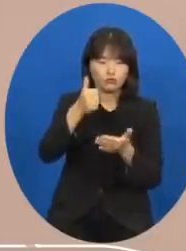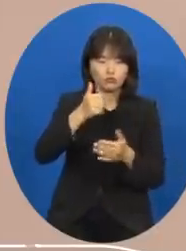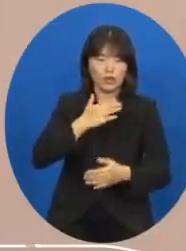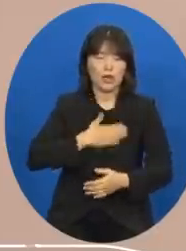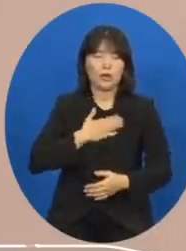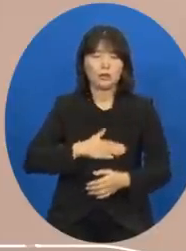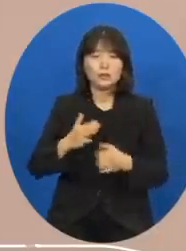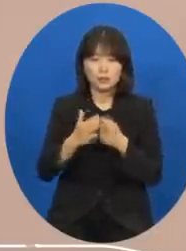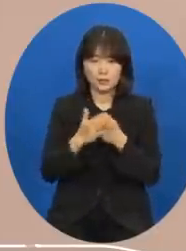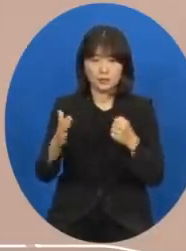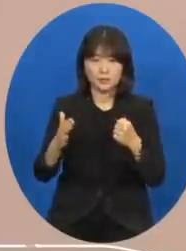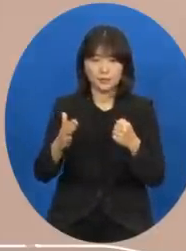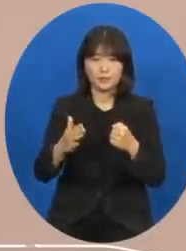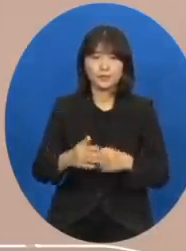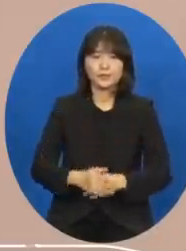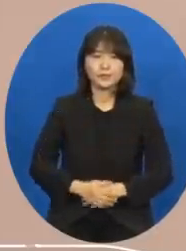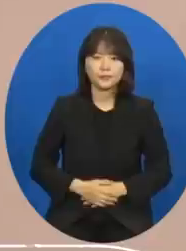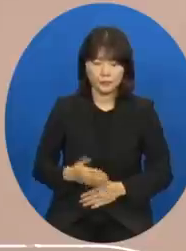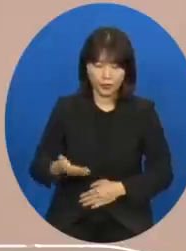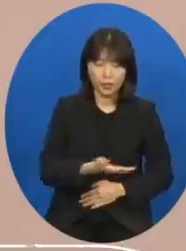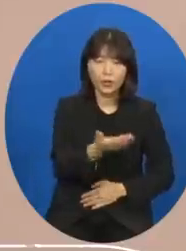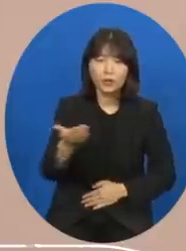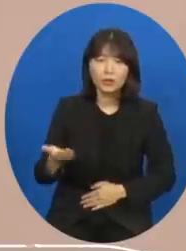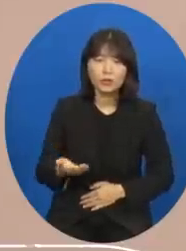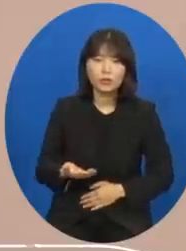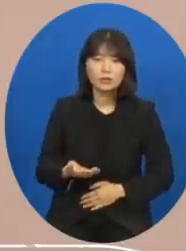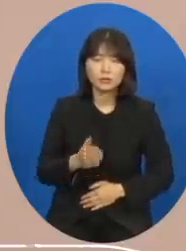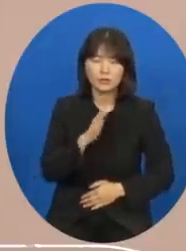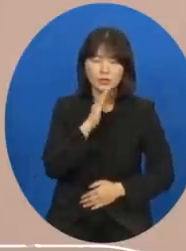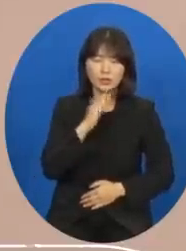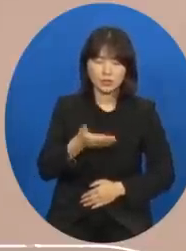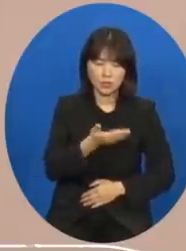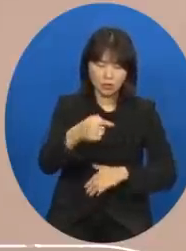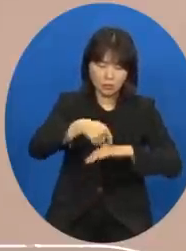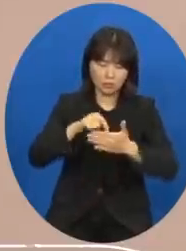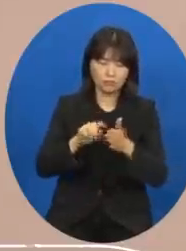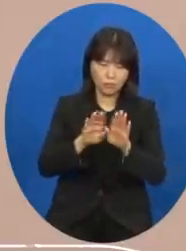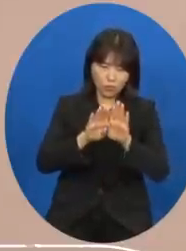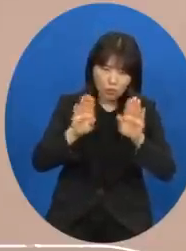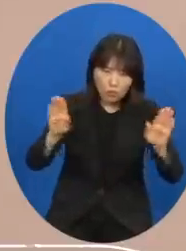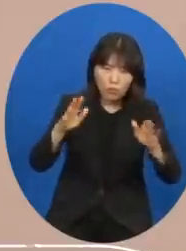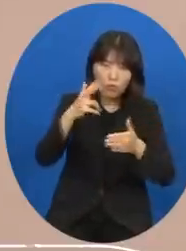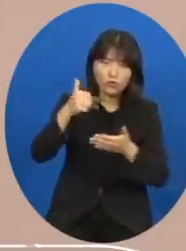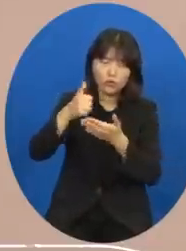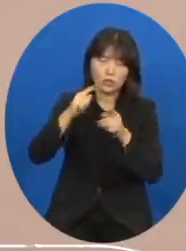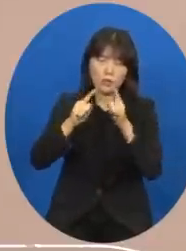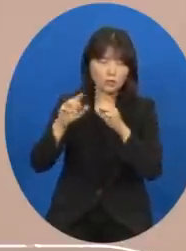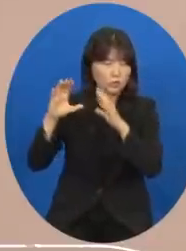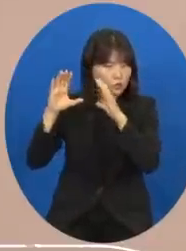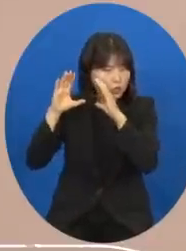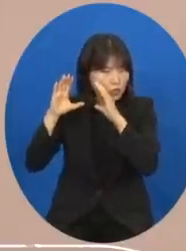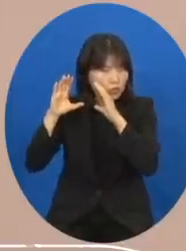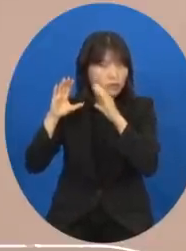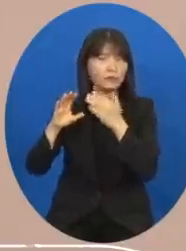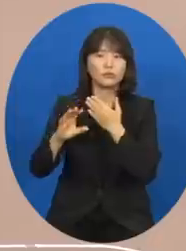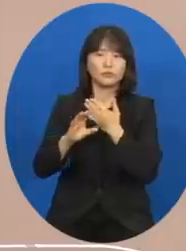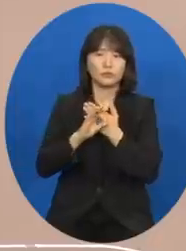때문이요. 여러분, 진짜 여러분이 마음을 열고 주님의 말씀에 귀 기울여